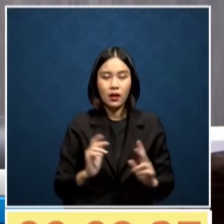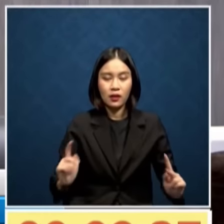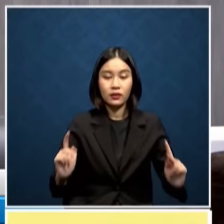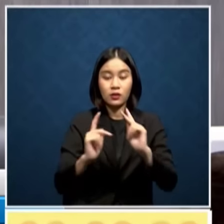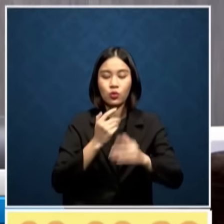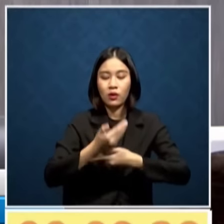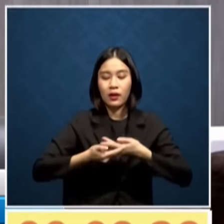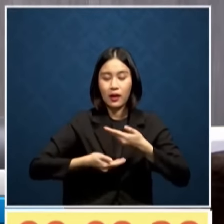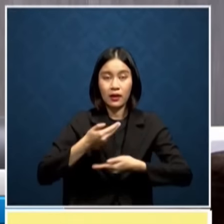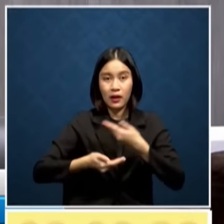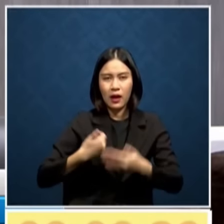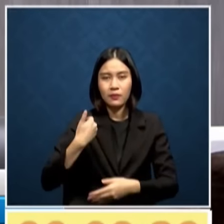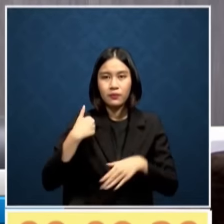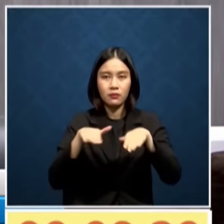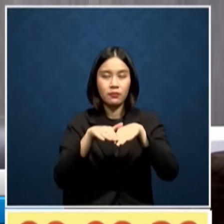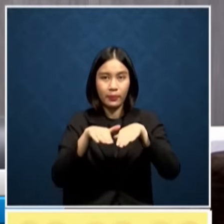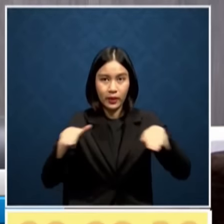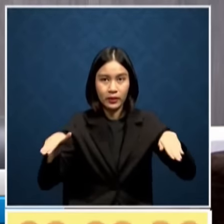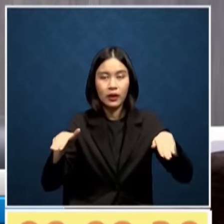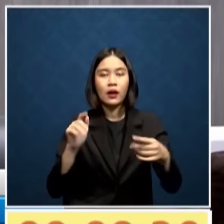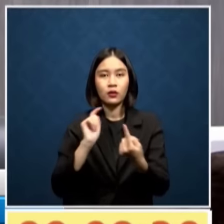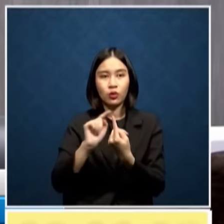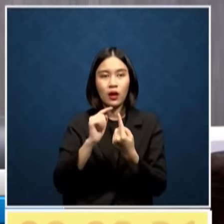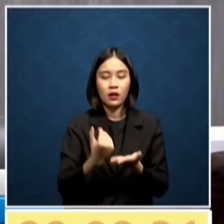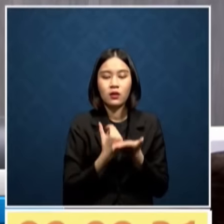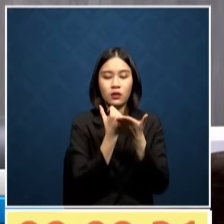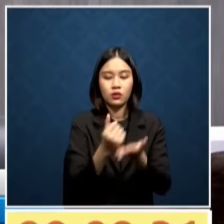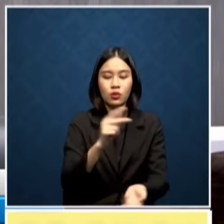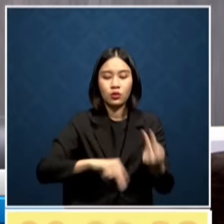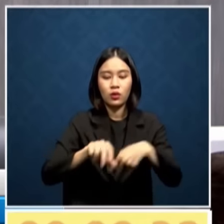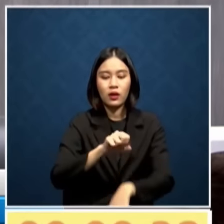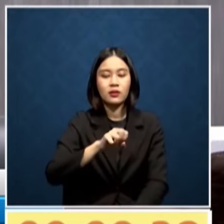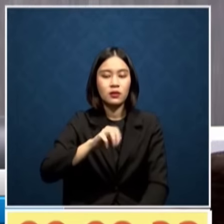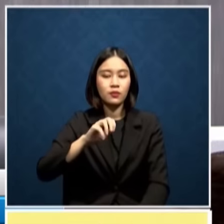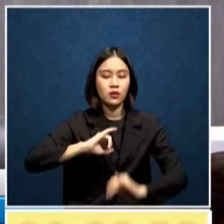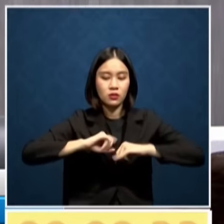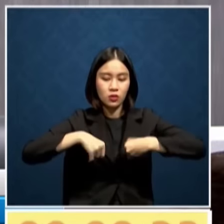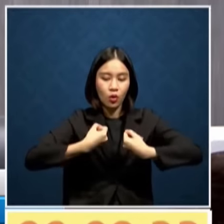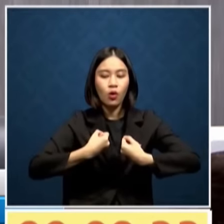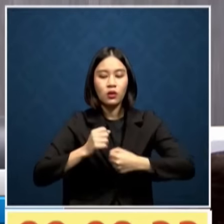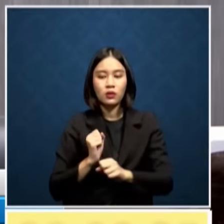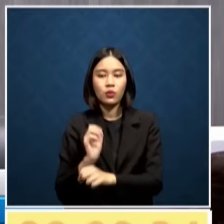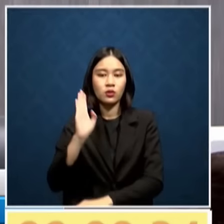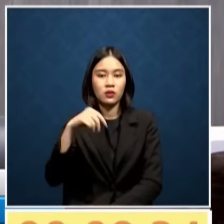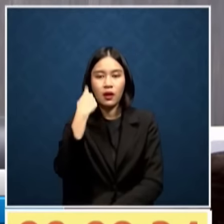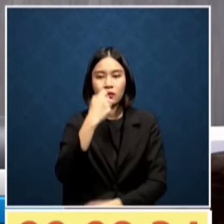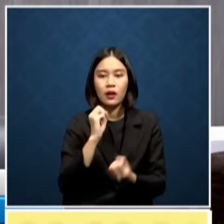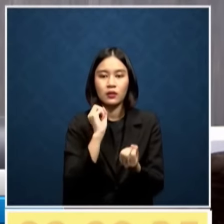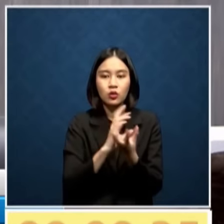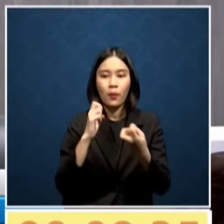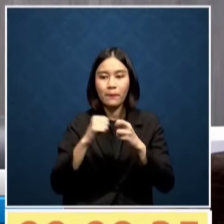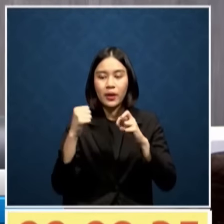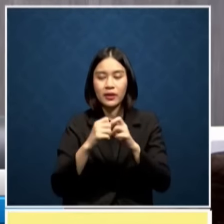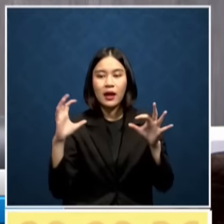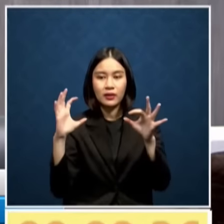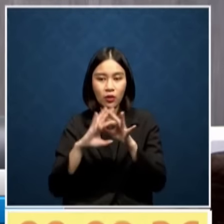รวงพาณิชย์เนี่ยมีมาตรการในการที่จะเยียวยา SME ที่ได้รับผลกระทบจาก e-commerce